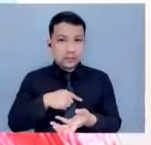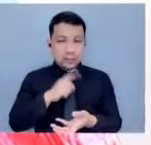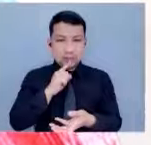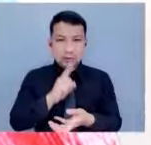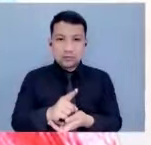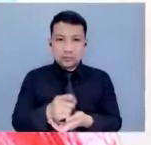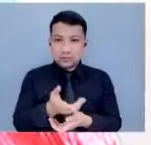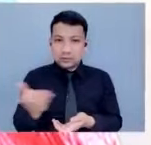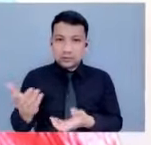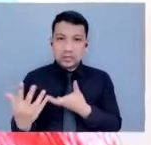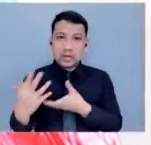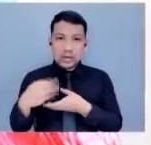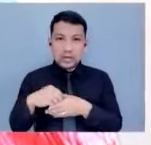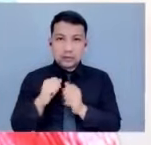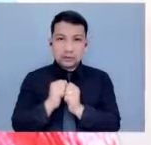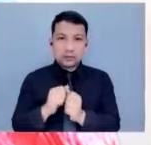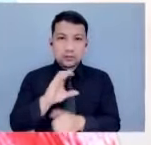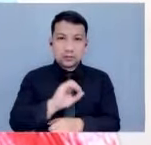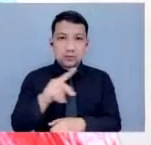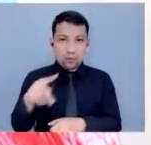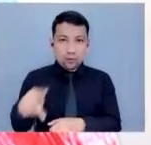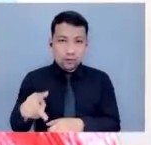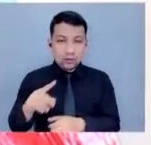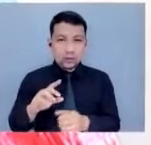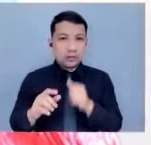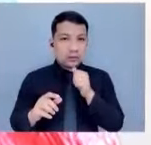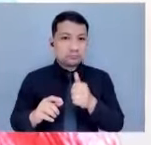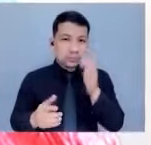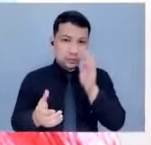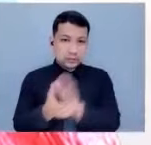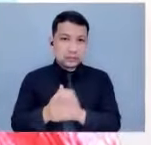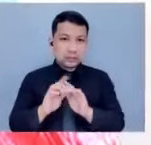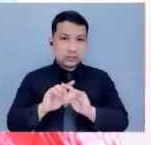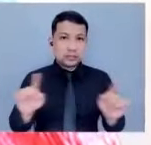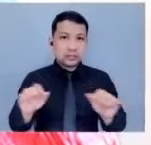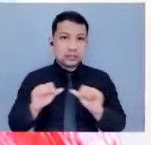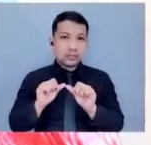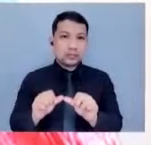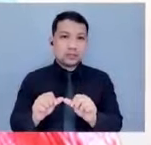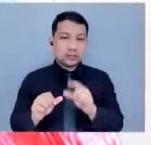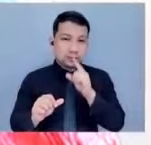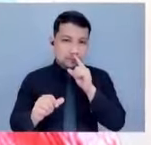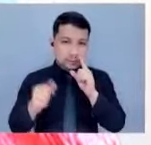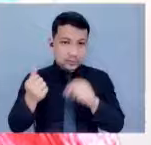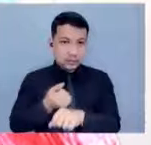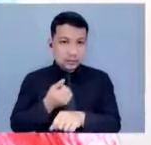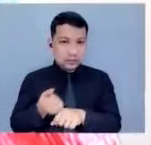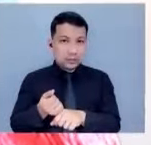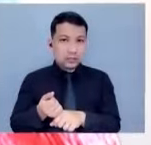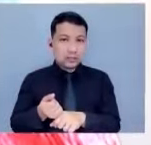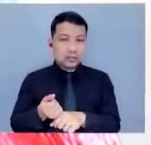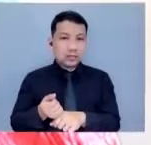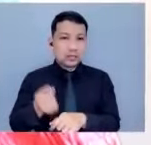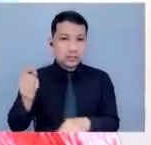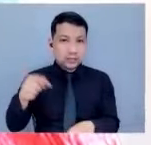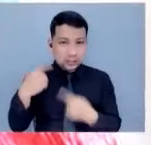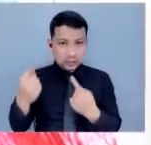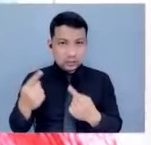sumali sa consolidation dahil naniniwala sila na hindi matutuloy. Ang hirap kasi sa atin kung kailan na isasara